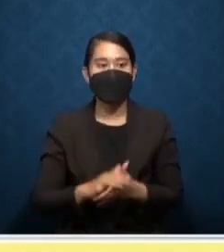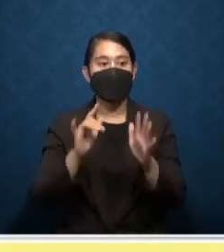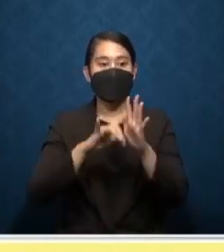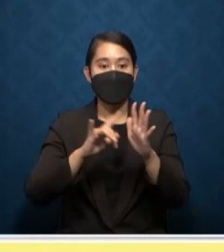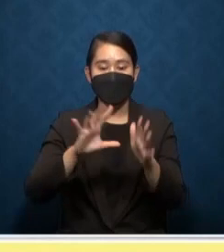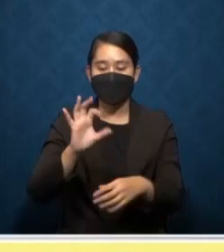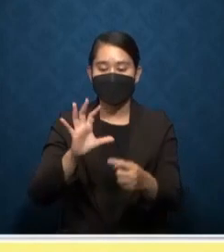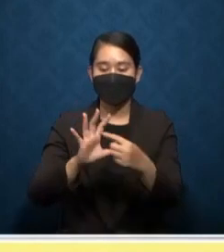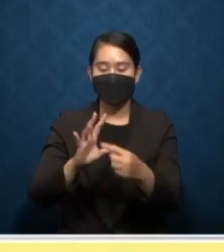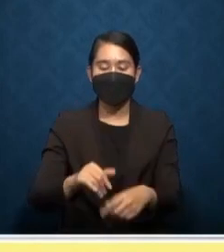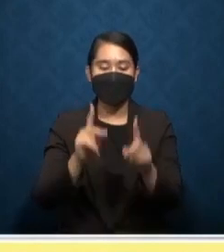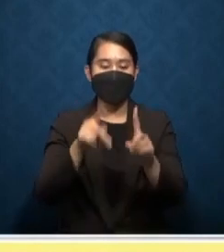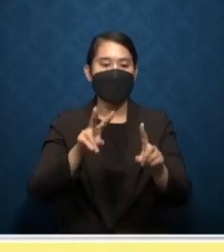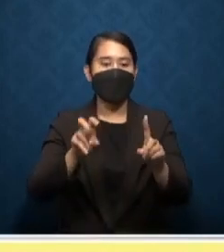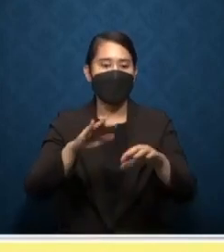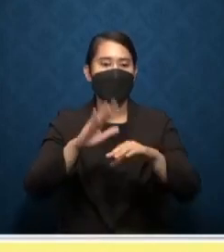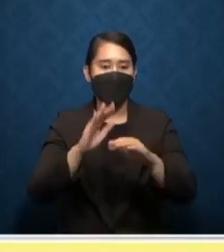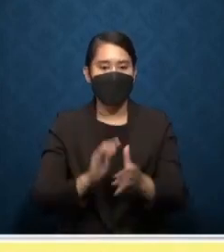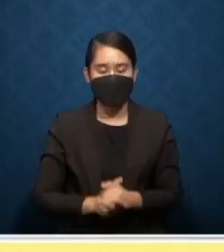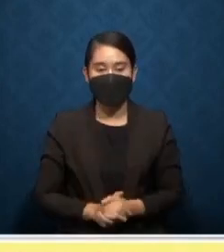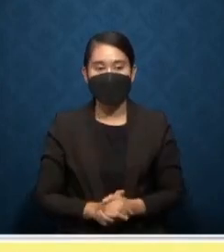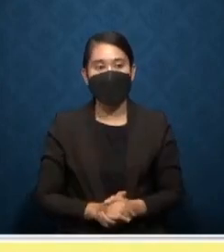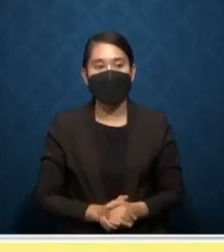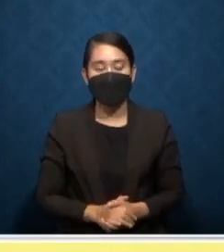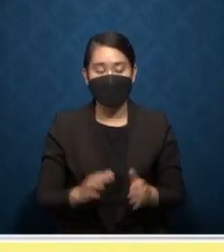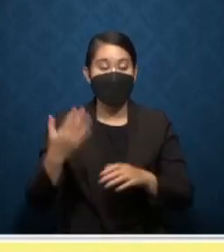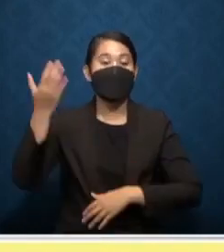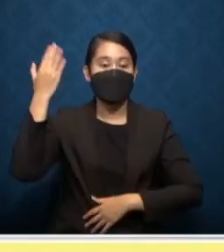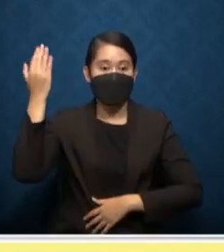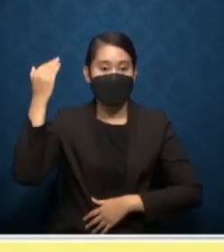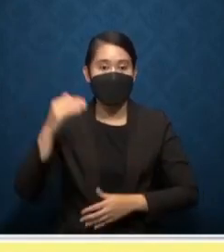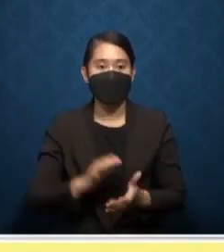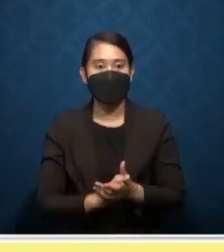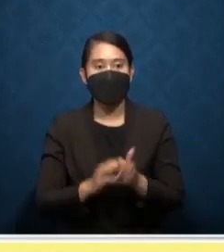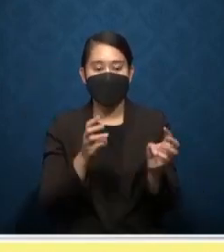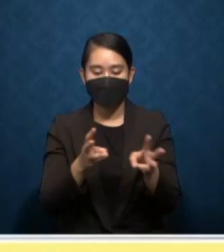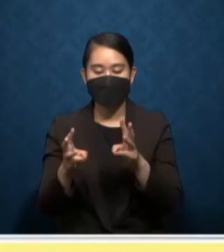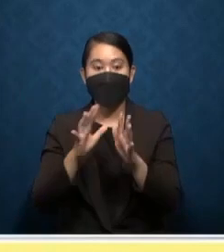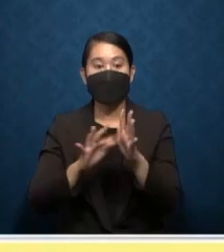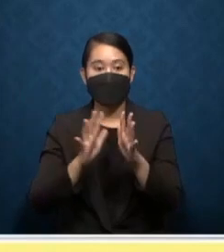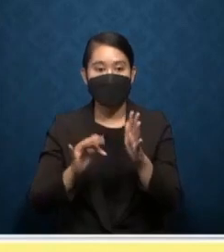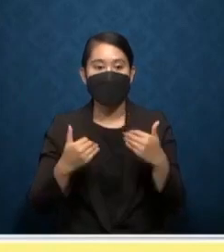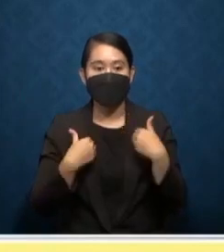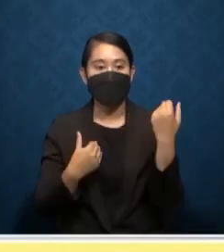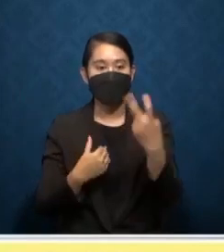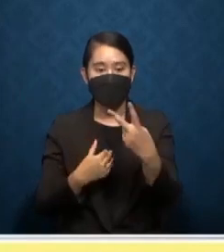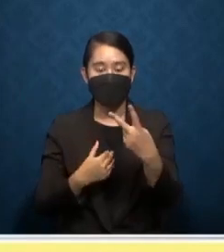าเวีย 1,200 ปคนเพรในขนาดนั้น เรารักษาด้วย 2 วิธีการ